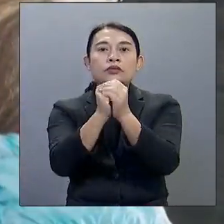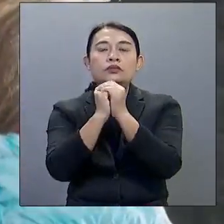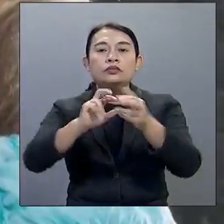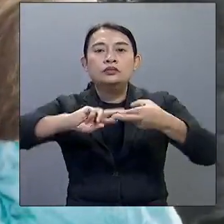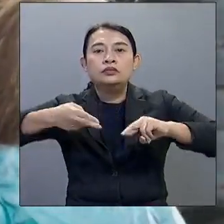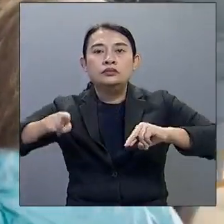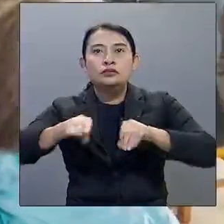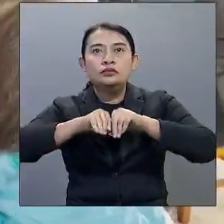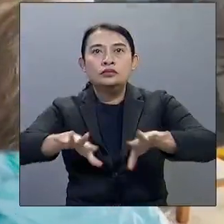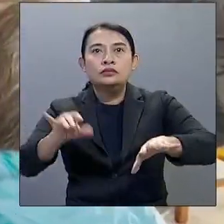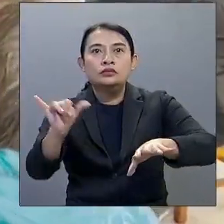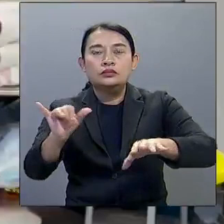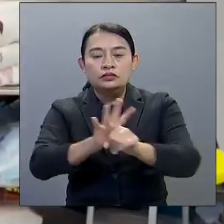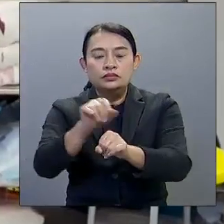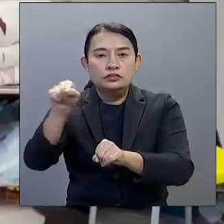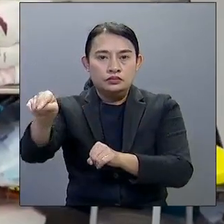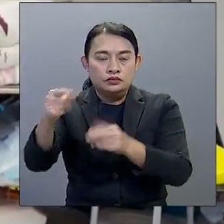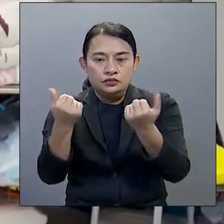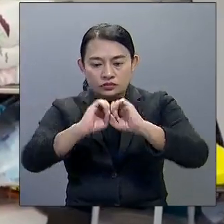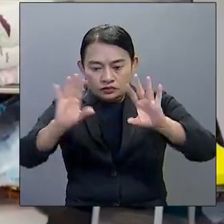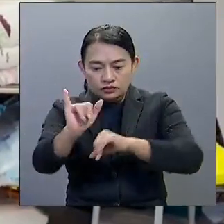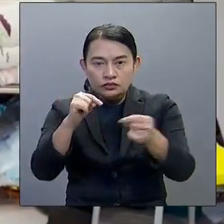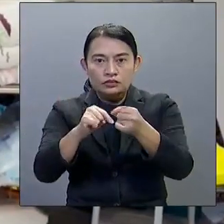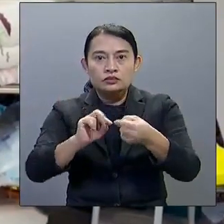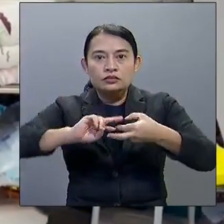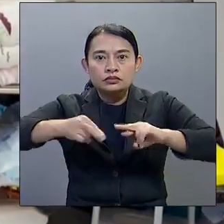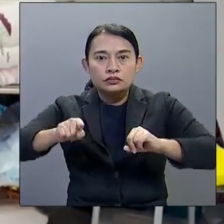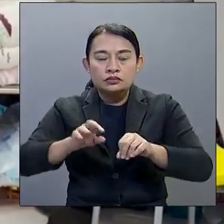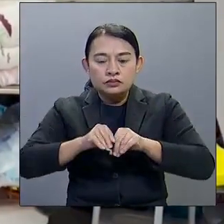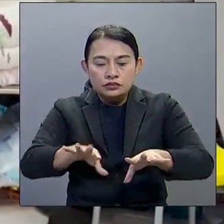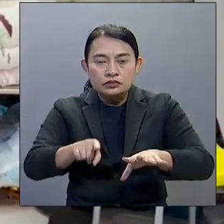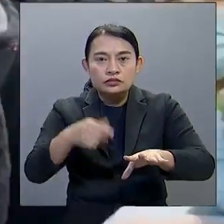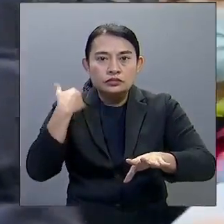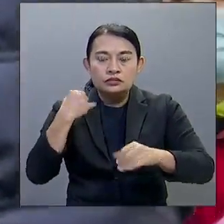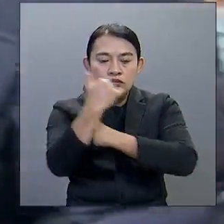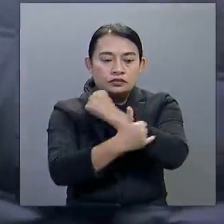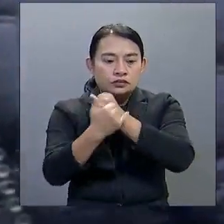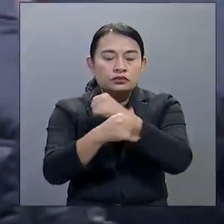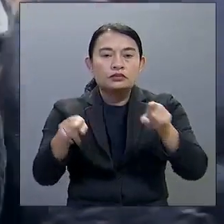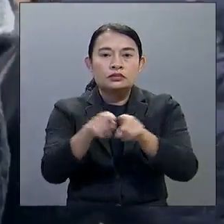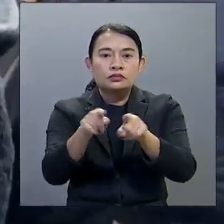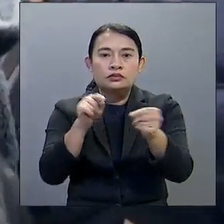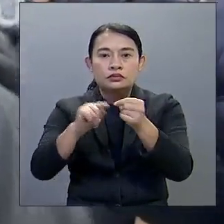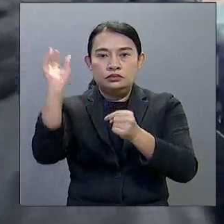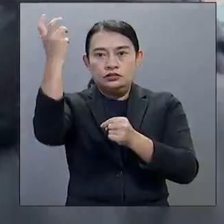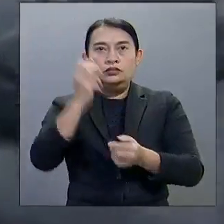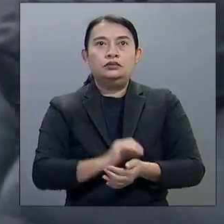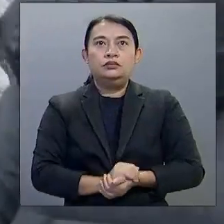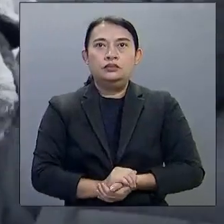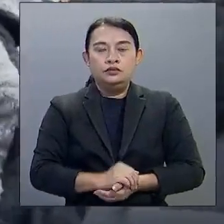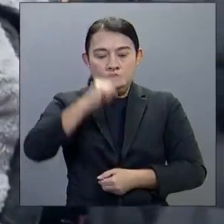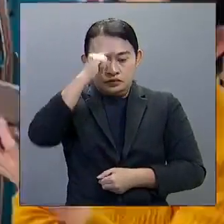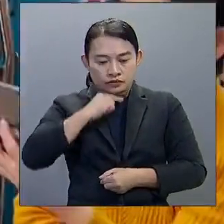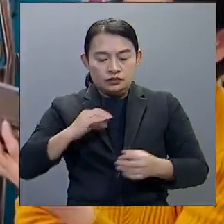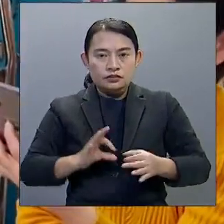จะไม่มีข้อมูลชัดเจนแต่เชื่อว่าคงไม่ได้หนีไปจากสายพันธุ์ที่ระบาดกันอยู่ในหลายๆประเทศทั่วโลกส่วนประชาชนไทยก็มีภูมิคุ้ม